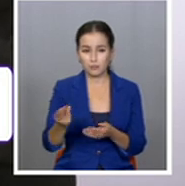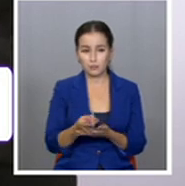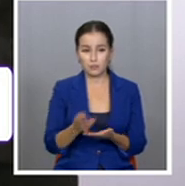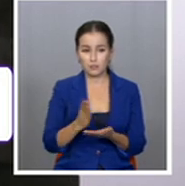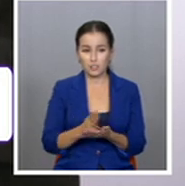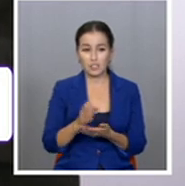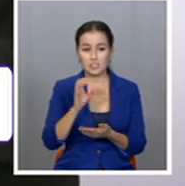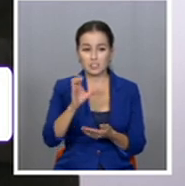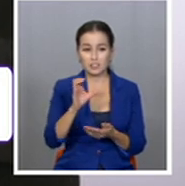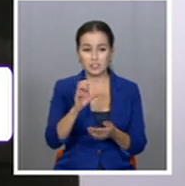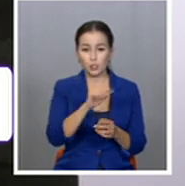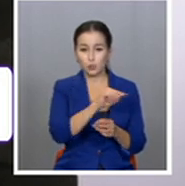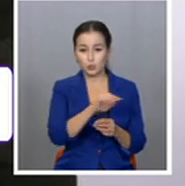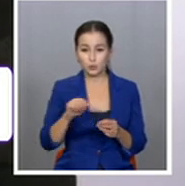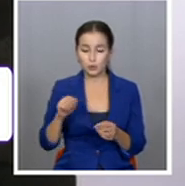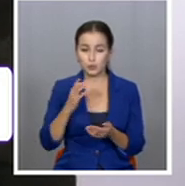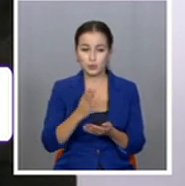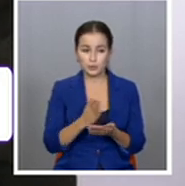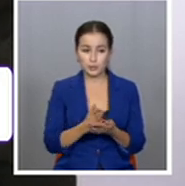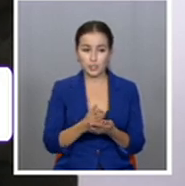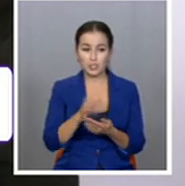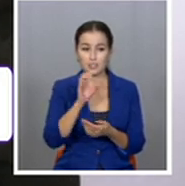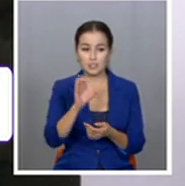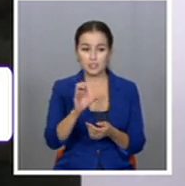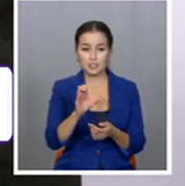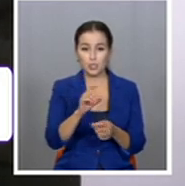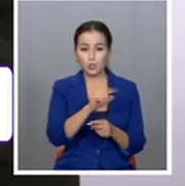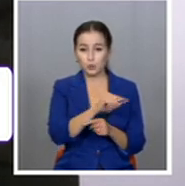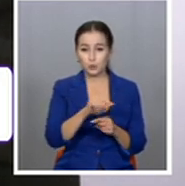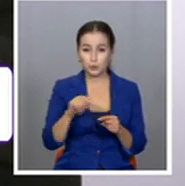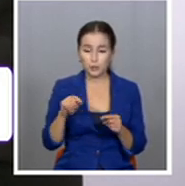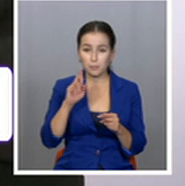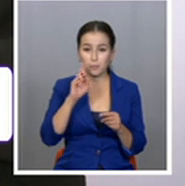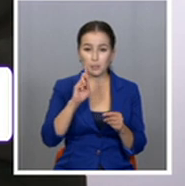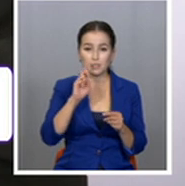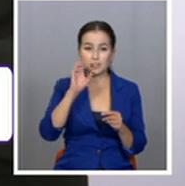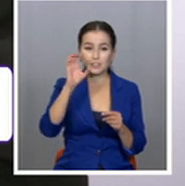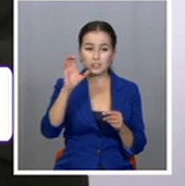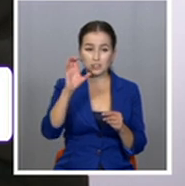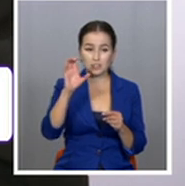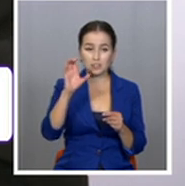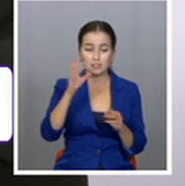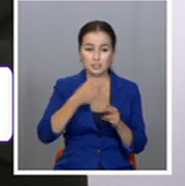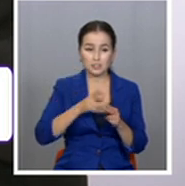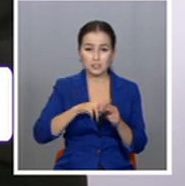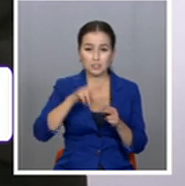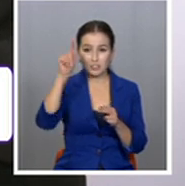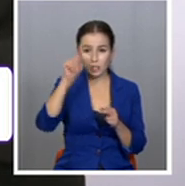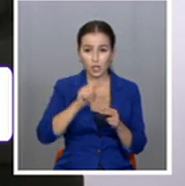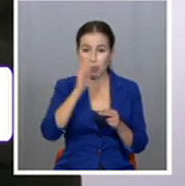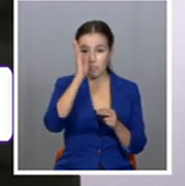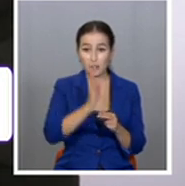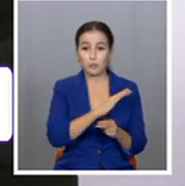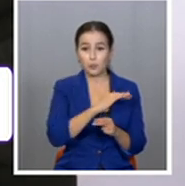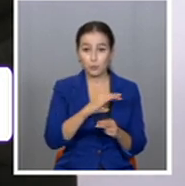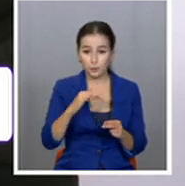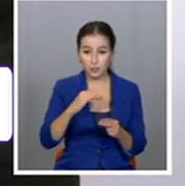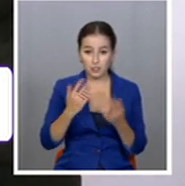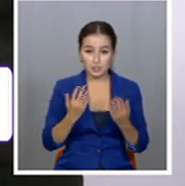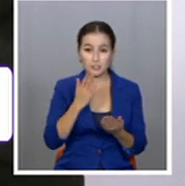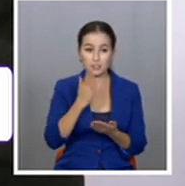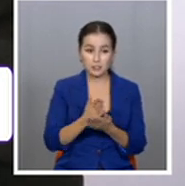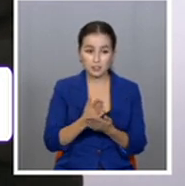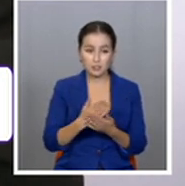түзуі жүргізілген. Егер С түзуі Б, С кесінісіне перпендикуляр болатын болса, онда